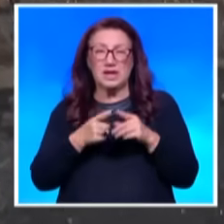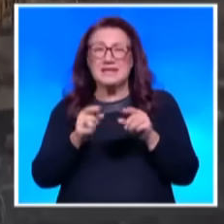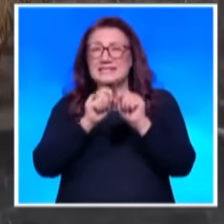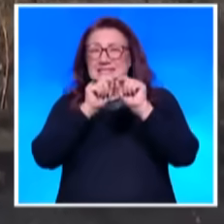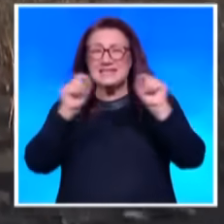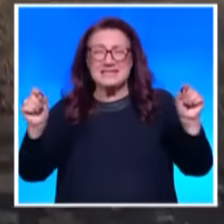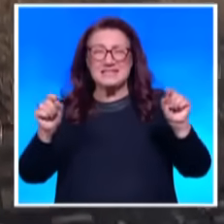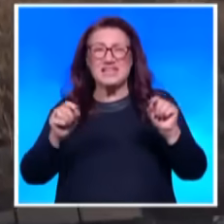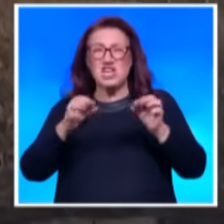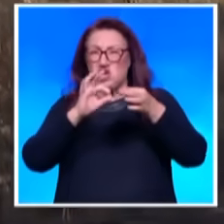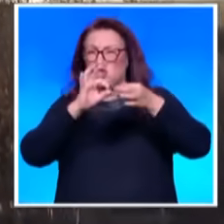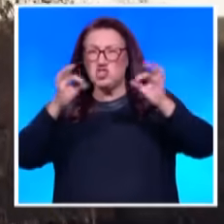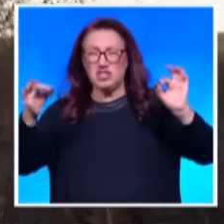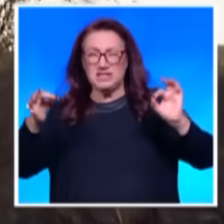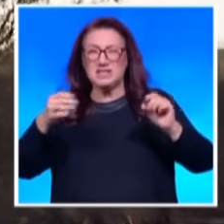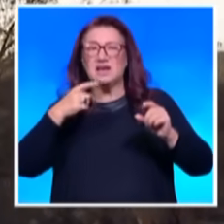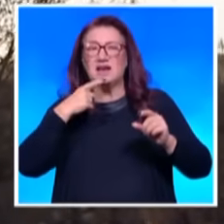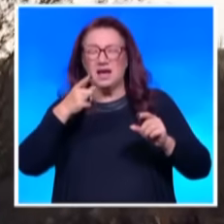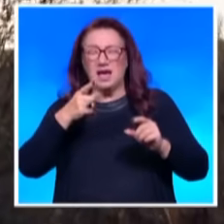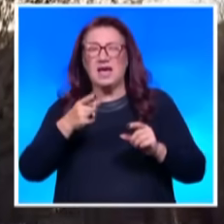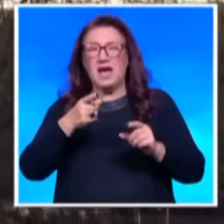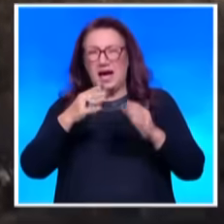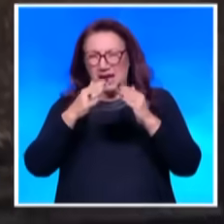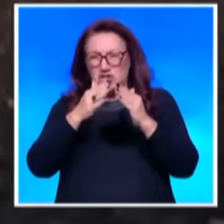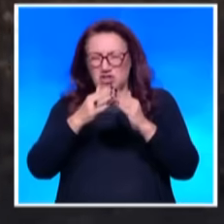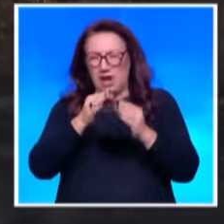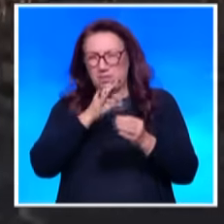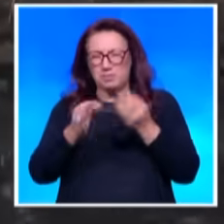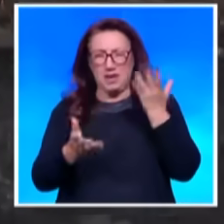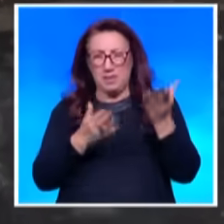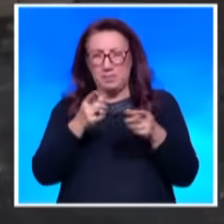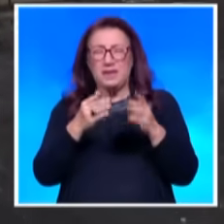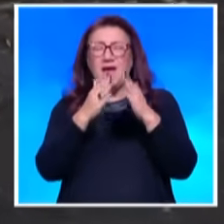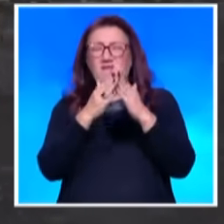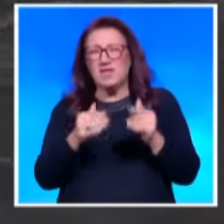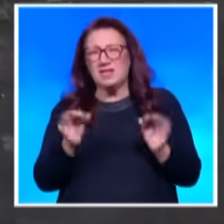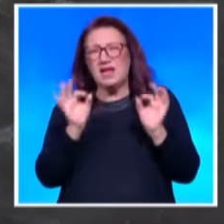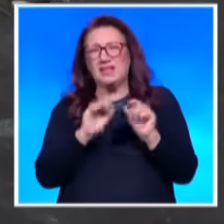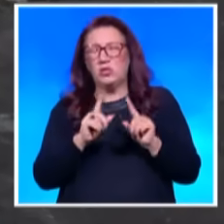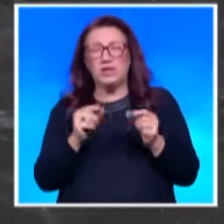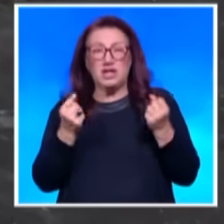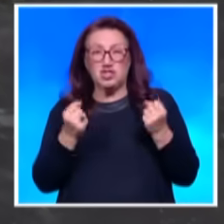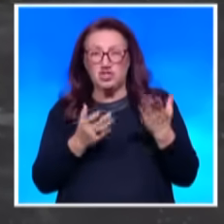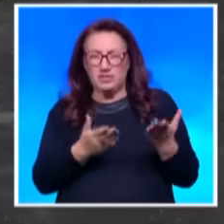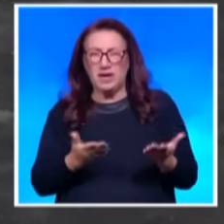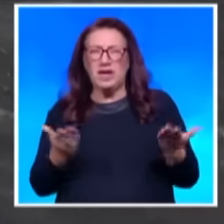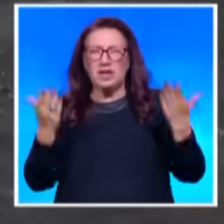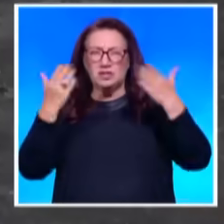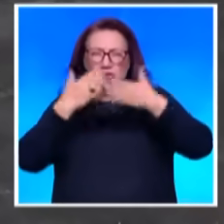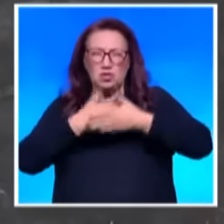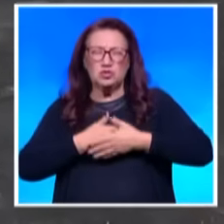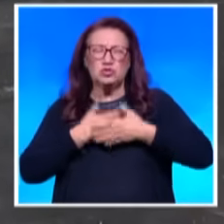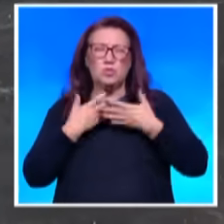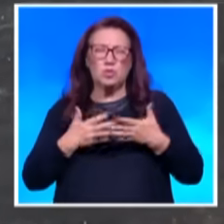които са възпламенили постройката. Напълно е изгоряла тази вила. Е била необитаема. Цяла нощ десетки